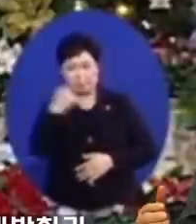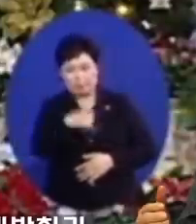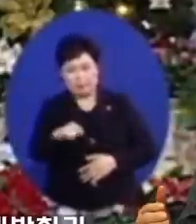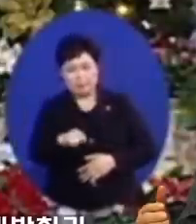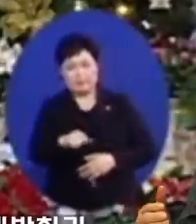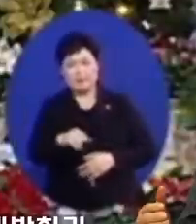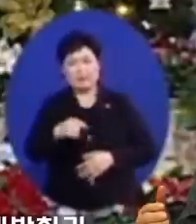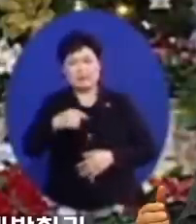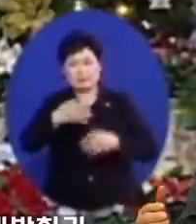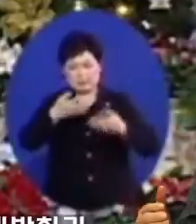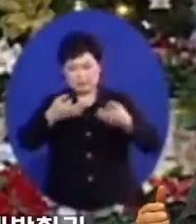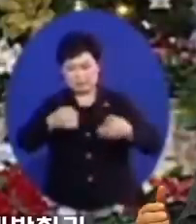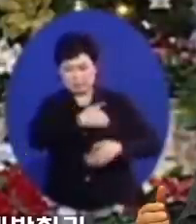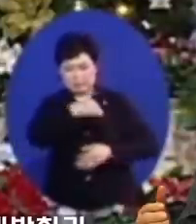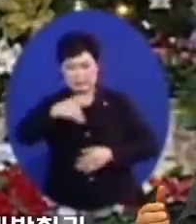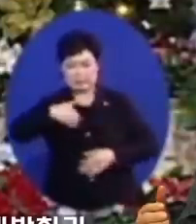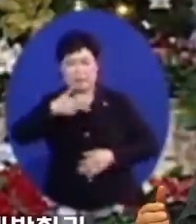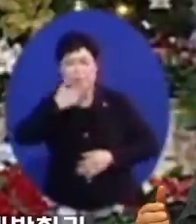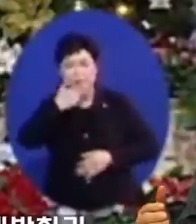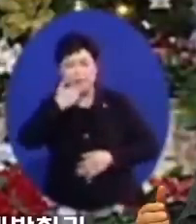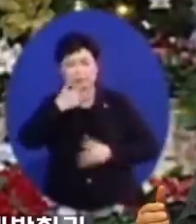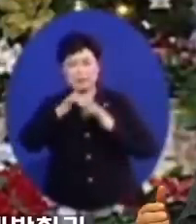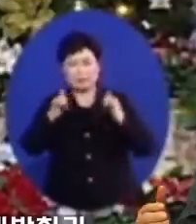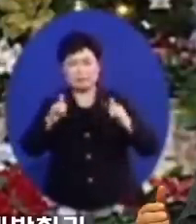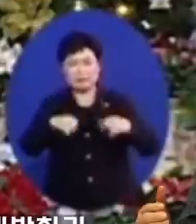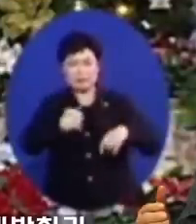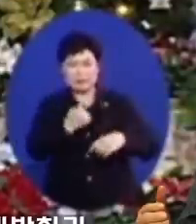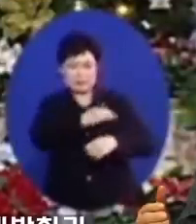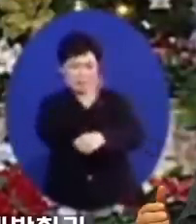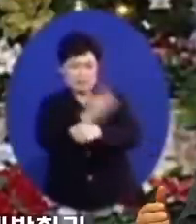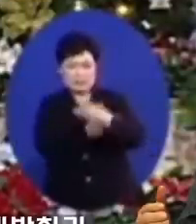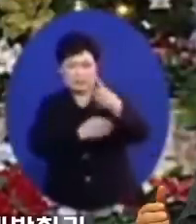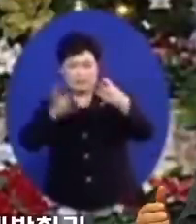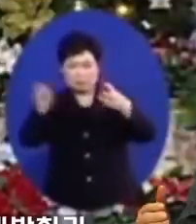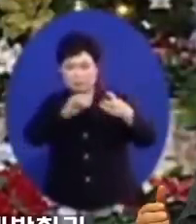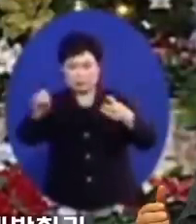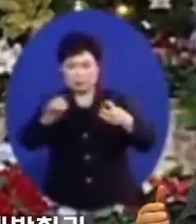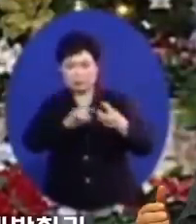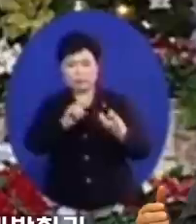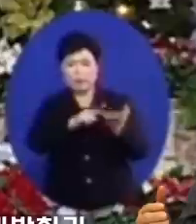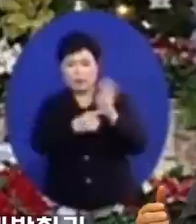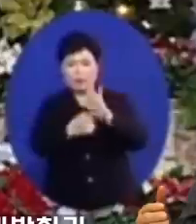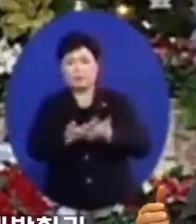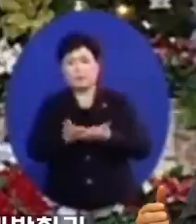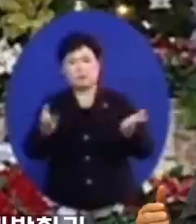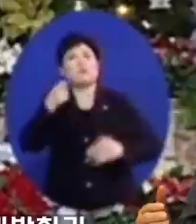생각하며 자신감이 없는 사람은 자기 능력의 30%도 발휘할 수 없다고 말한 것입니다.